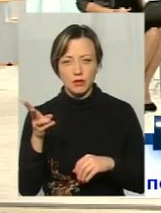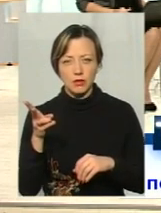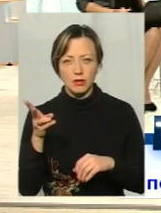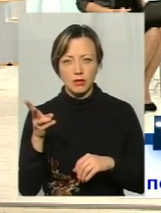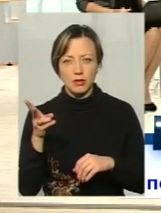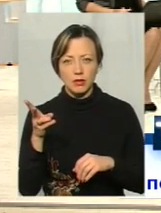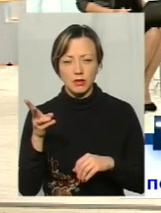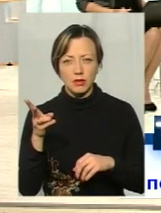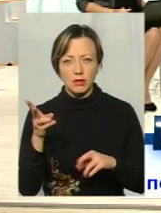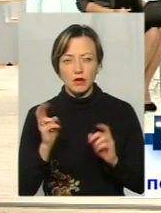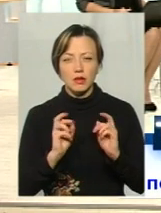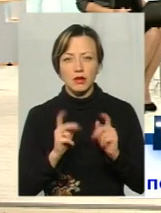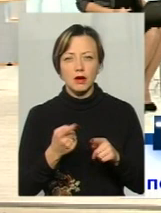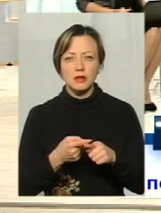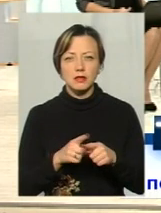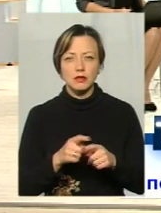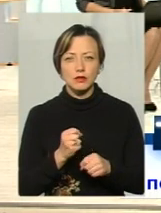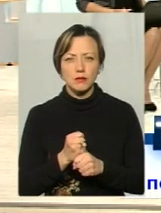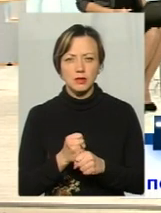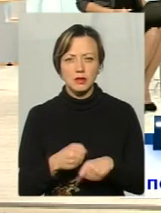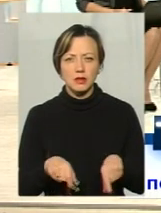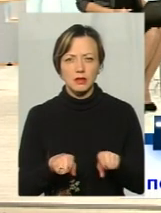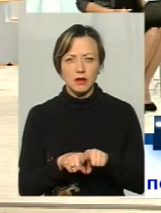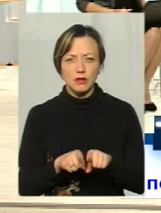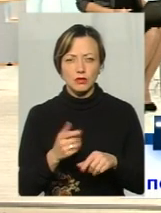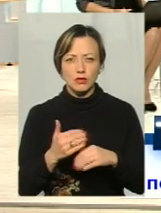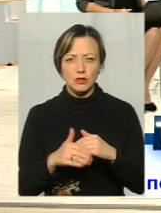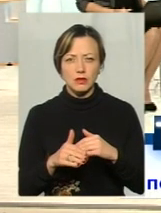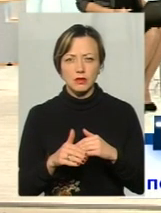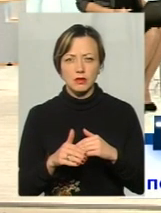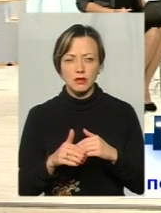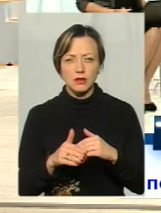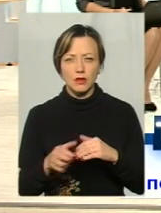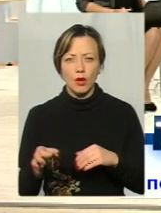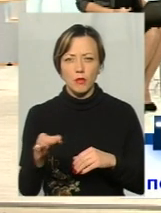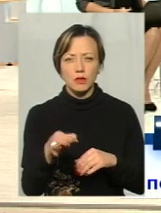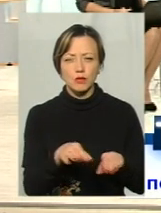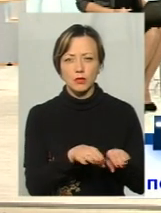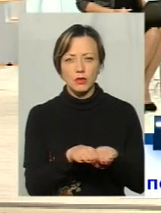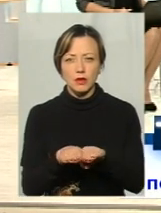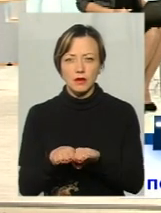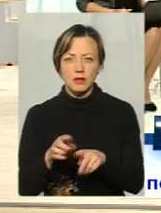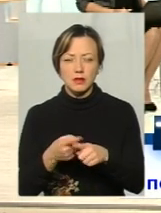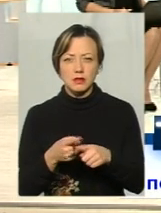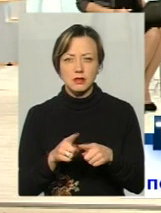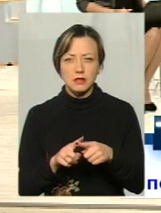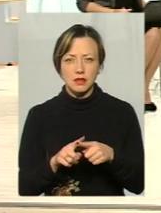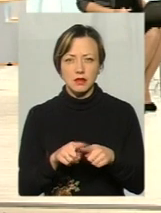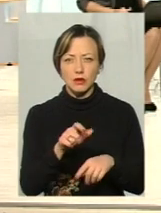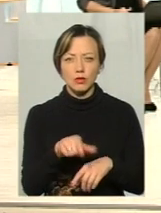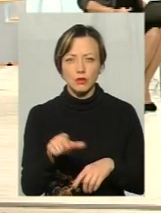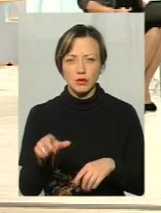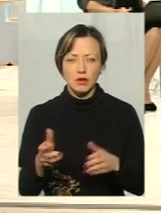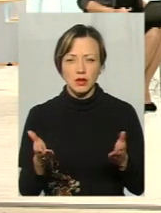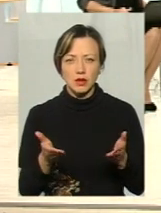підтримати. Як це зробити так, щоб вже нехай на обласному рівні люди, які